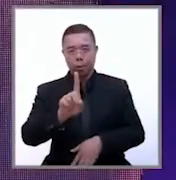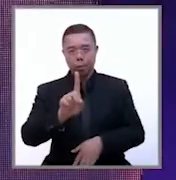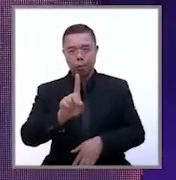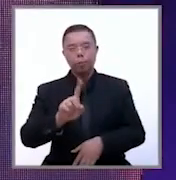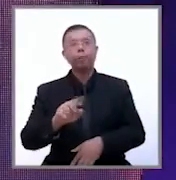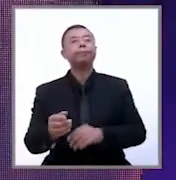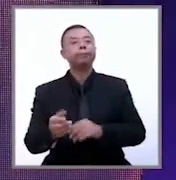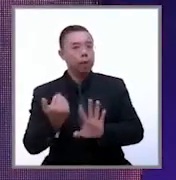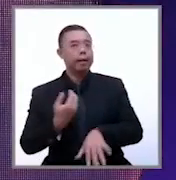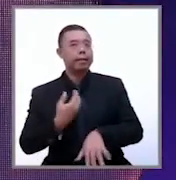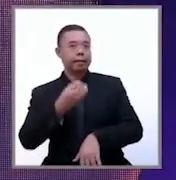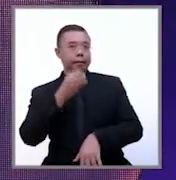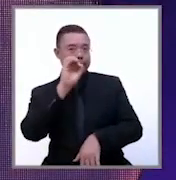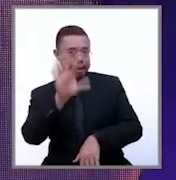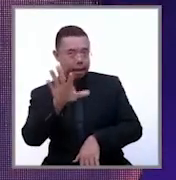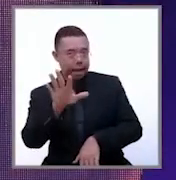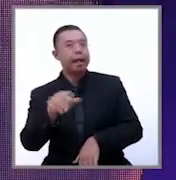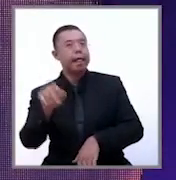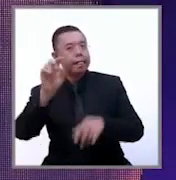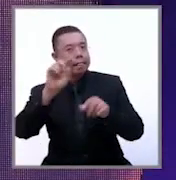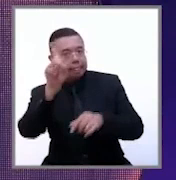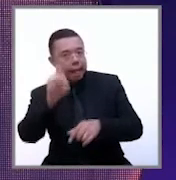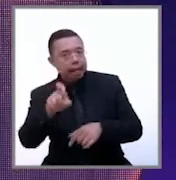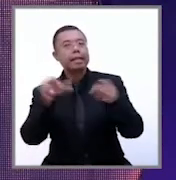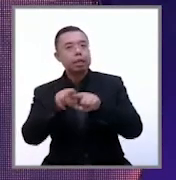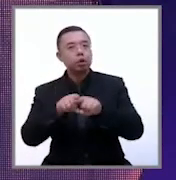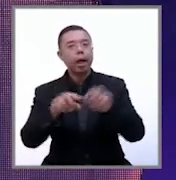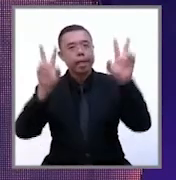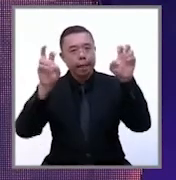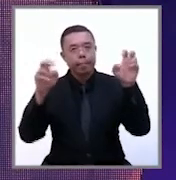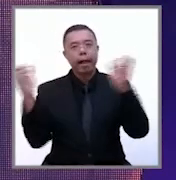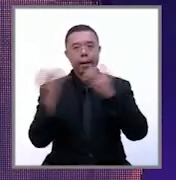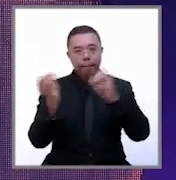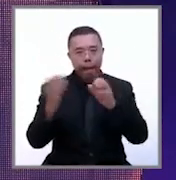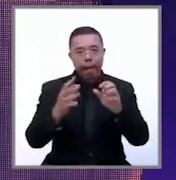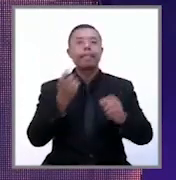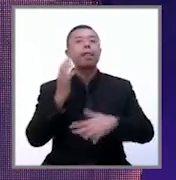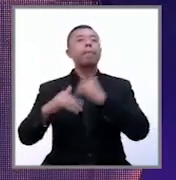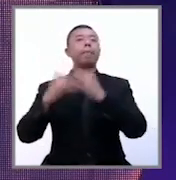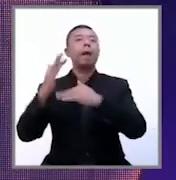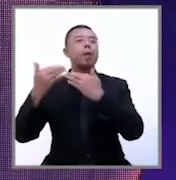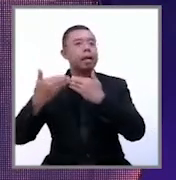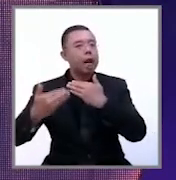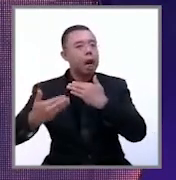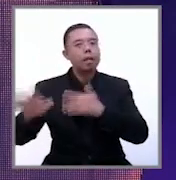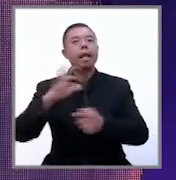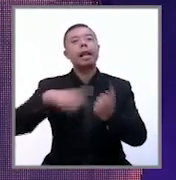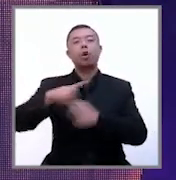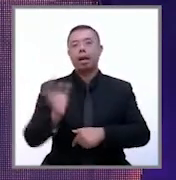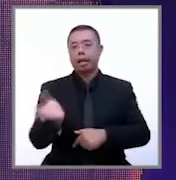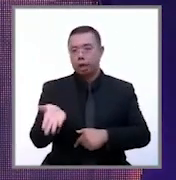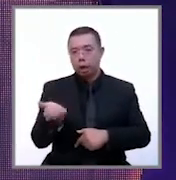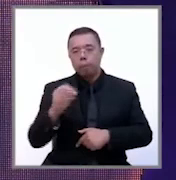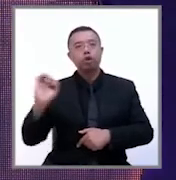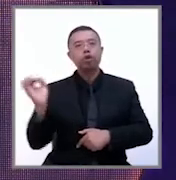untuk melakukan tanya jawab sesuai dengan tema debat kita pada malam hari ini yakni pembangunan berkelanjutan dan lingkungan